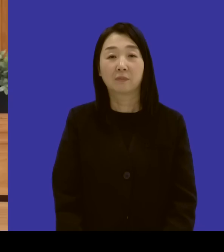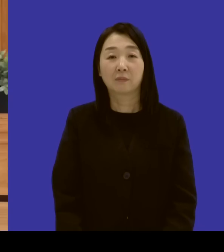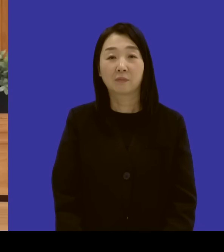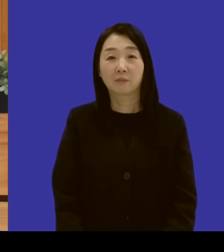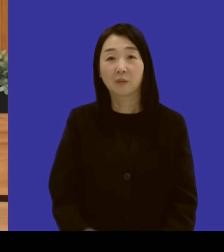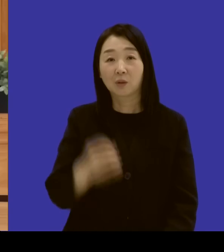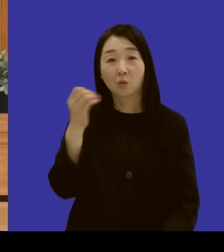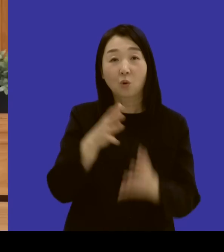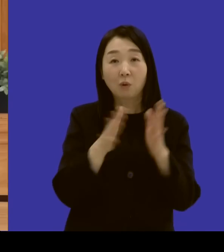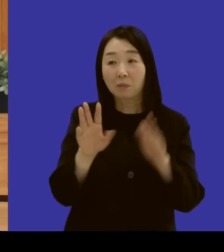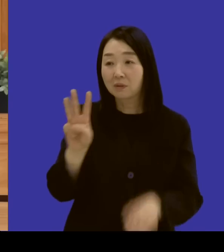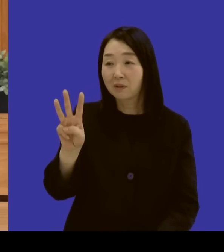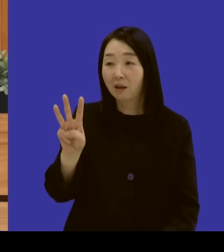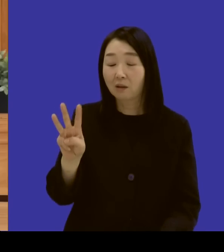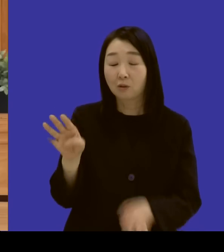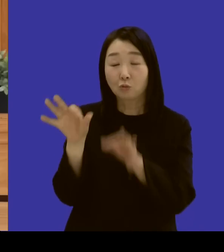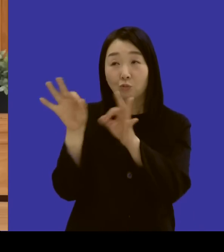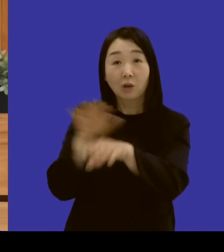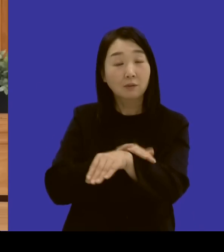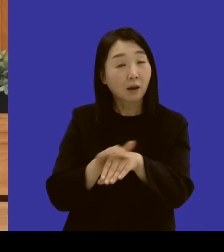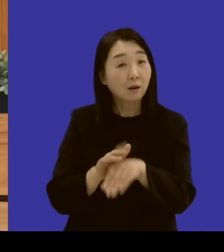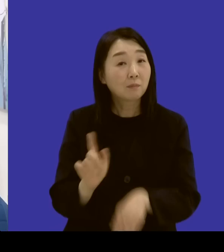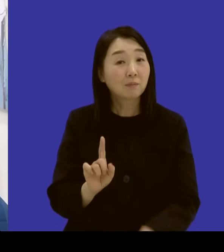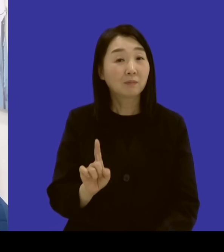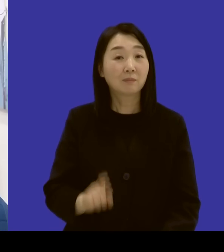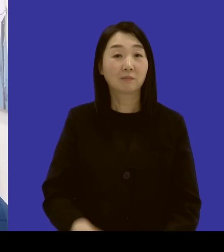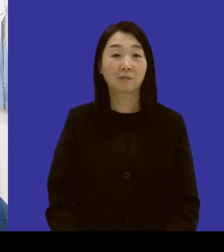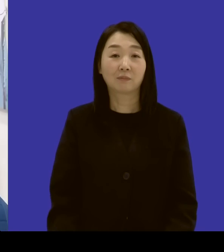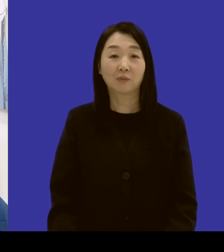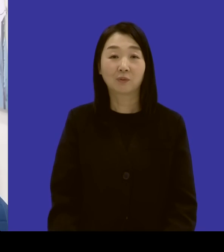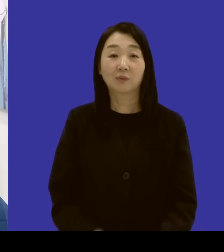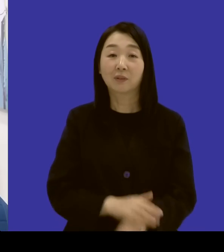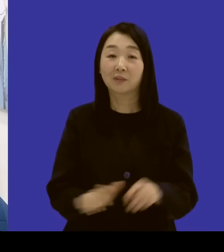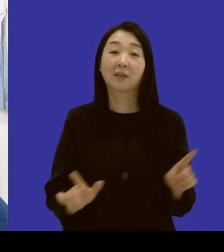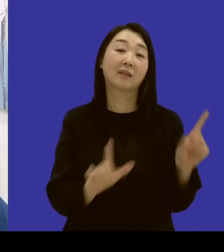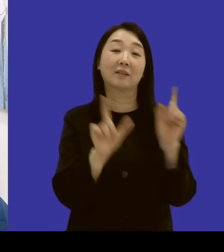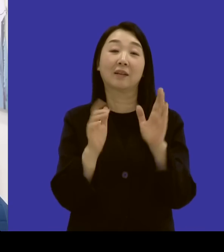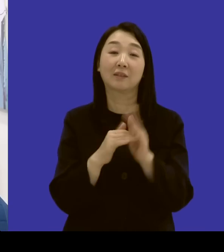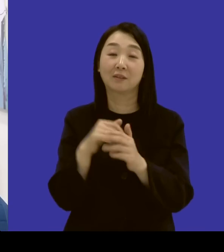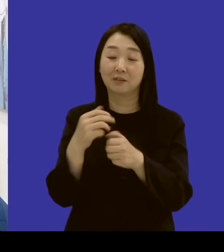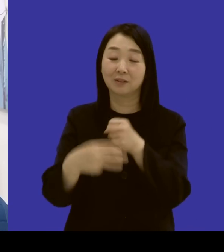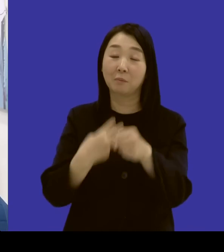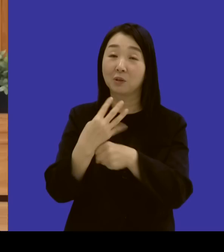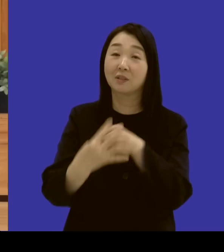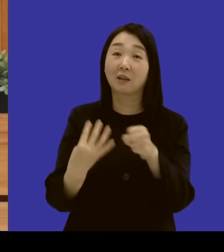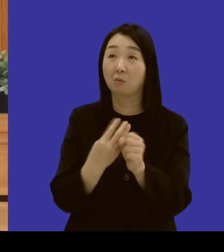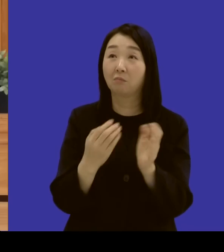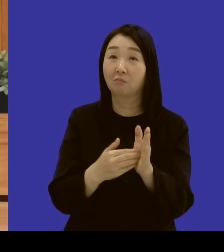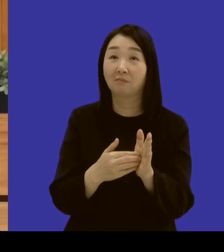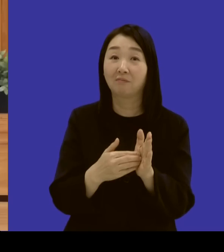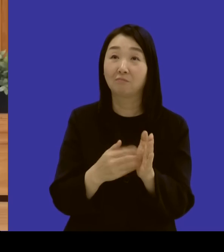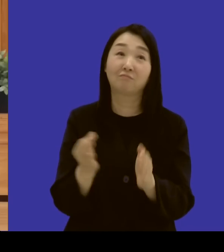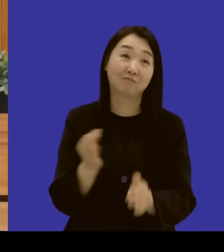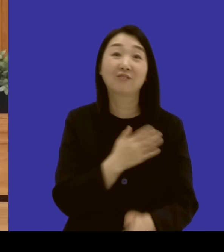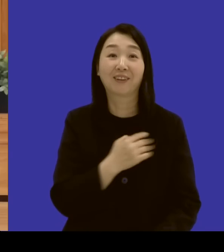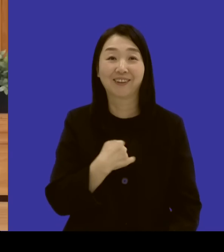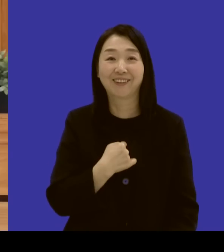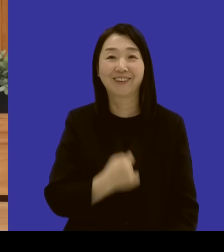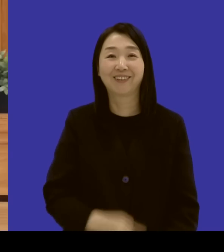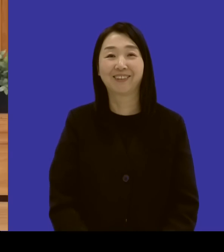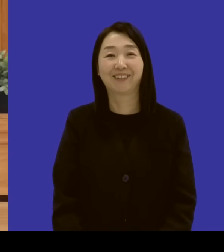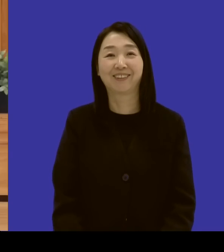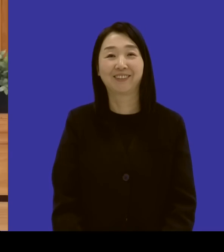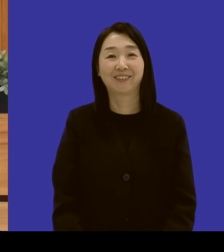세 채는 그래도 재테크로서 괜찮은 거였던 것 같은데. 엄청 잘 살았어요. 네. 3, 4년. 그런데 그런데